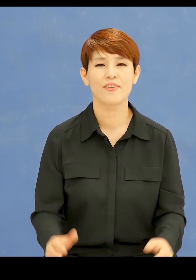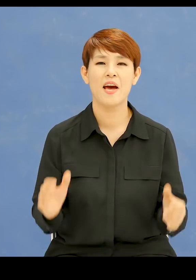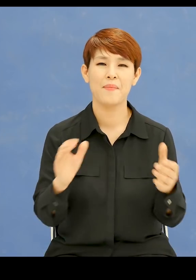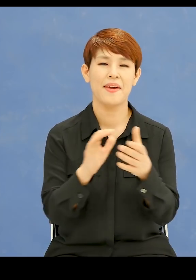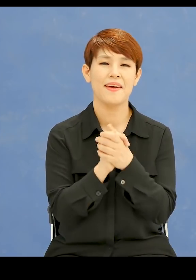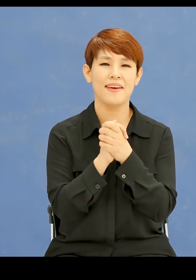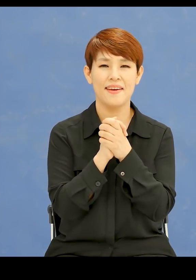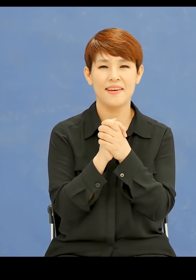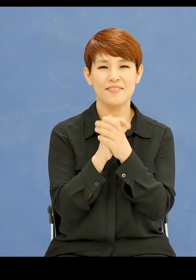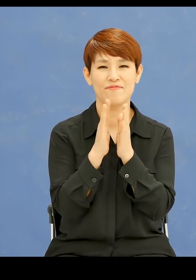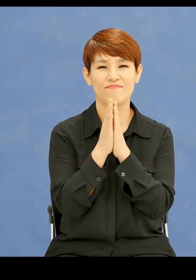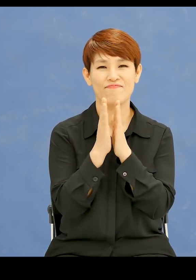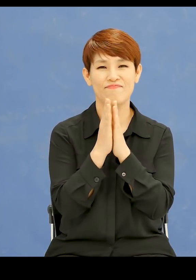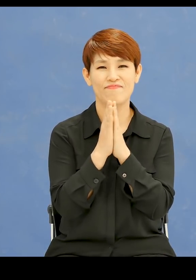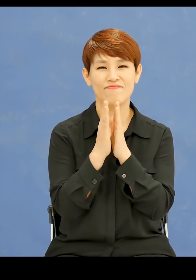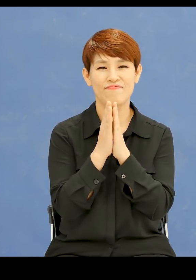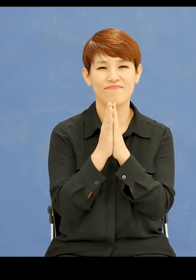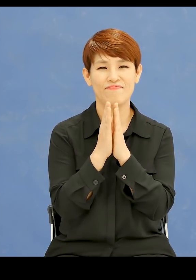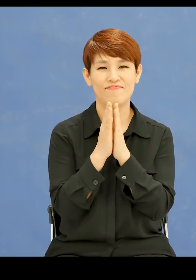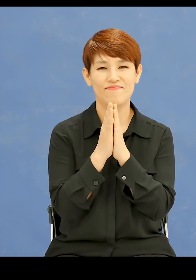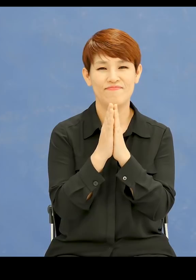아멘.